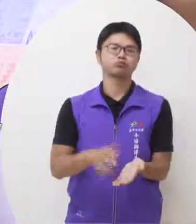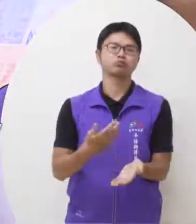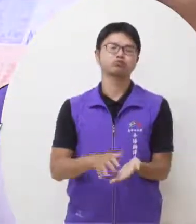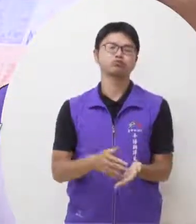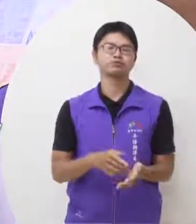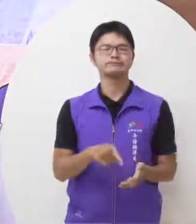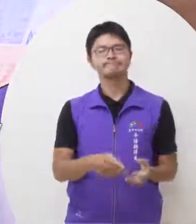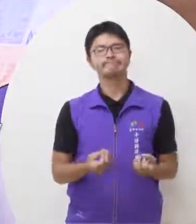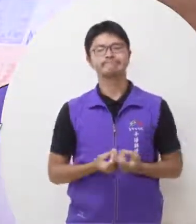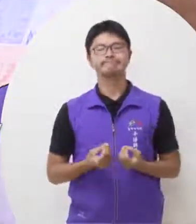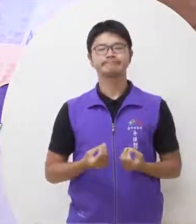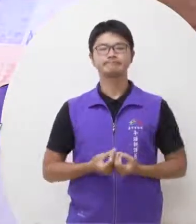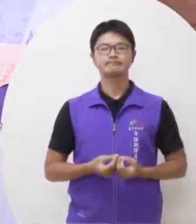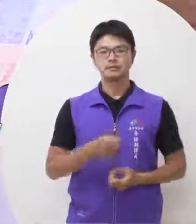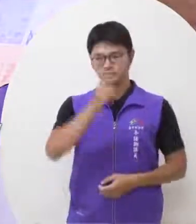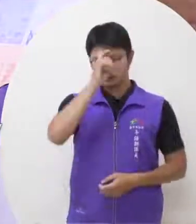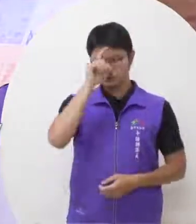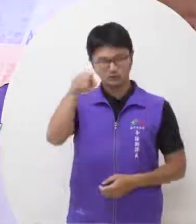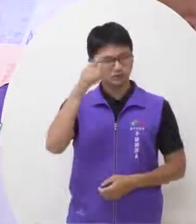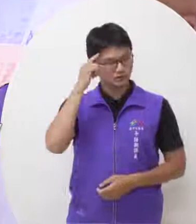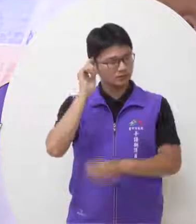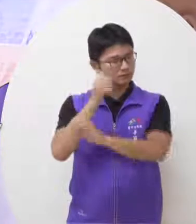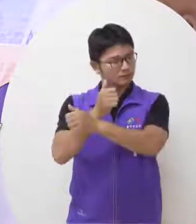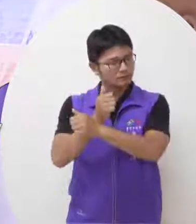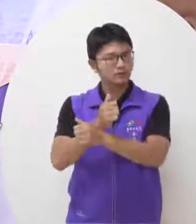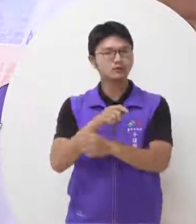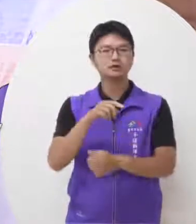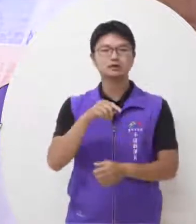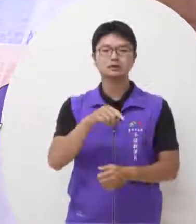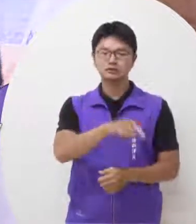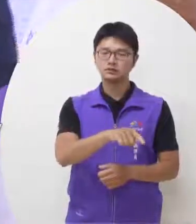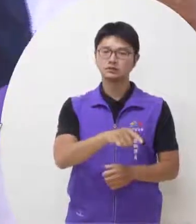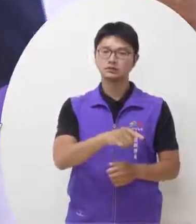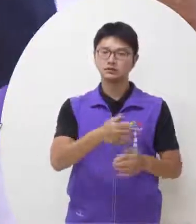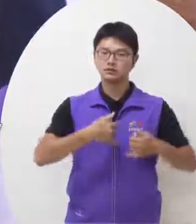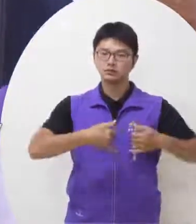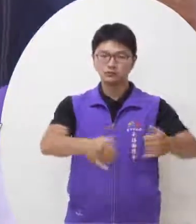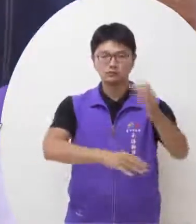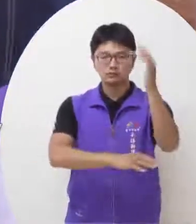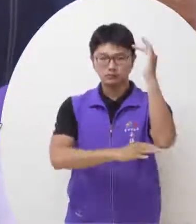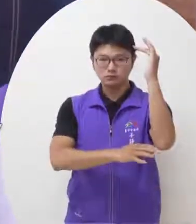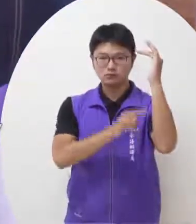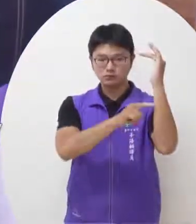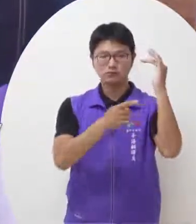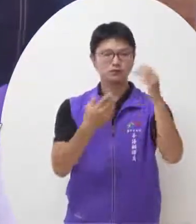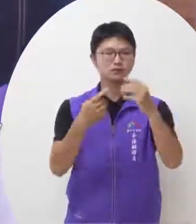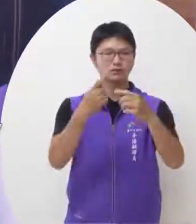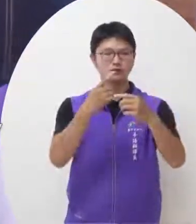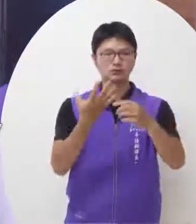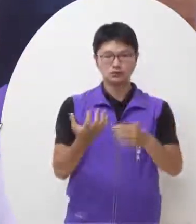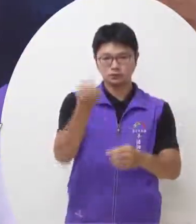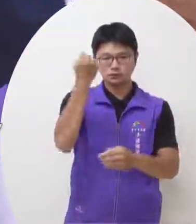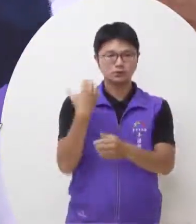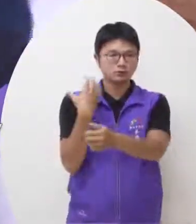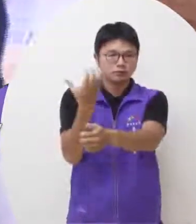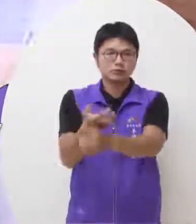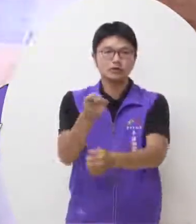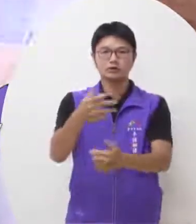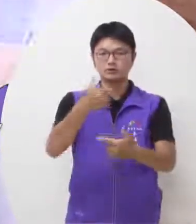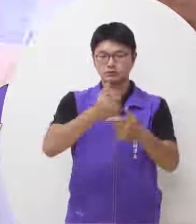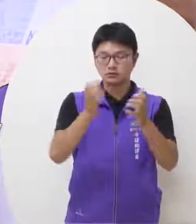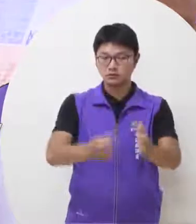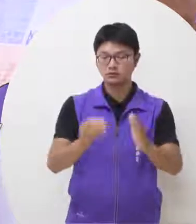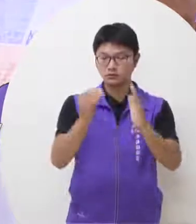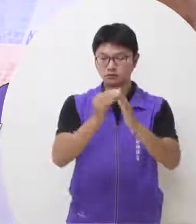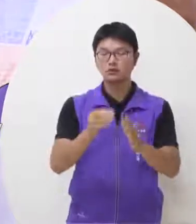这个是不是我们的考量再回归到我们回归给我们的那个建设局，因为在浅草他是说